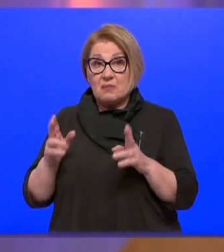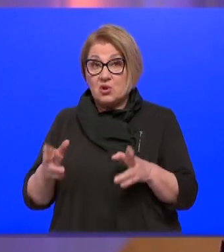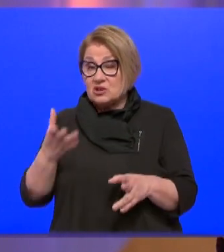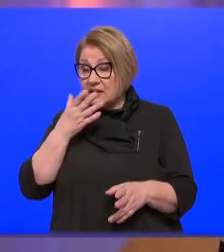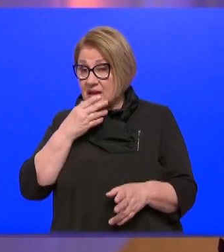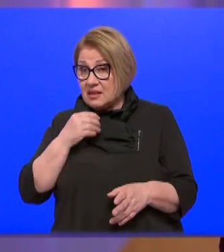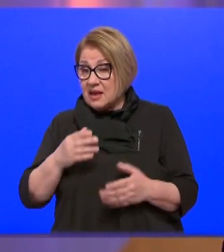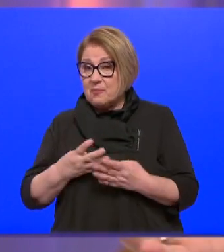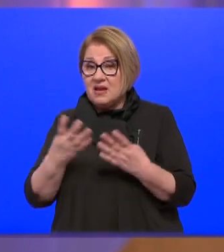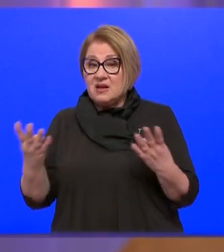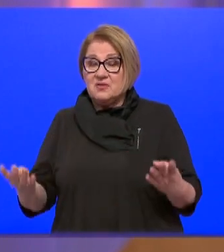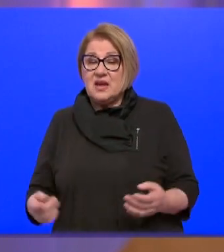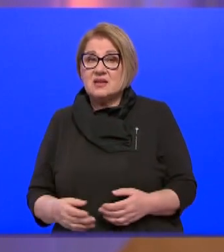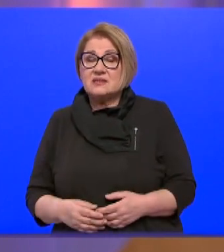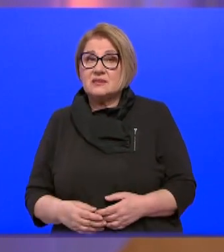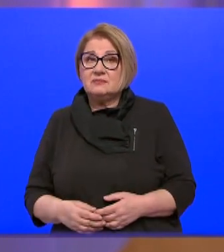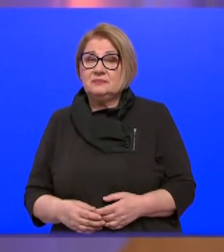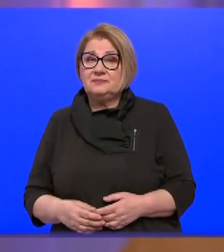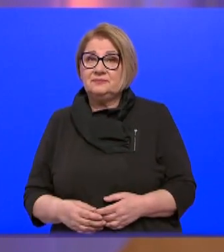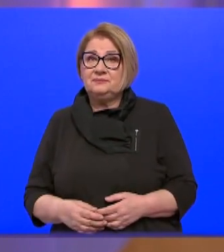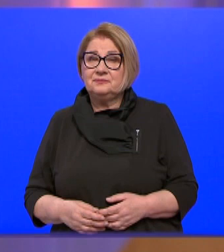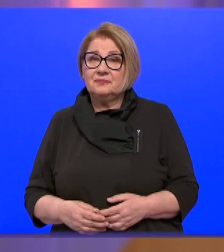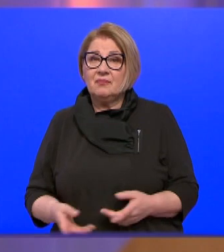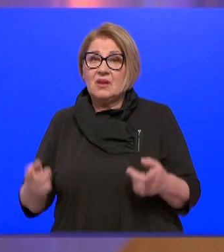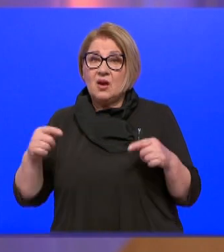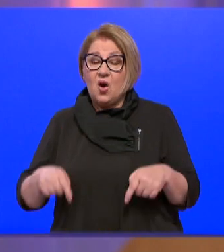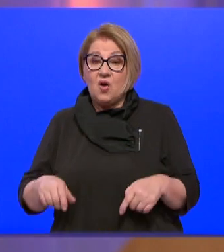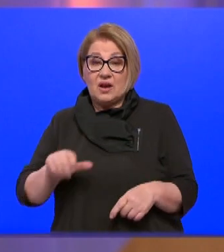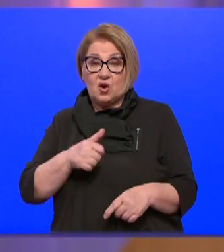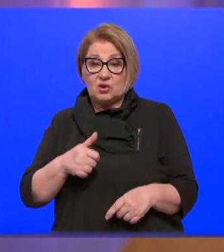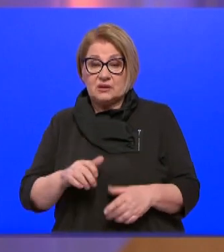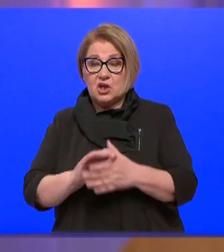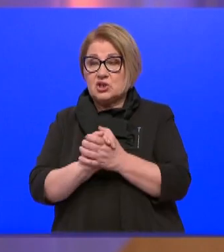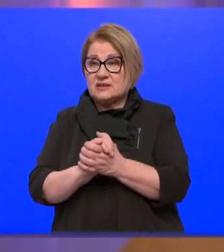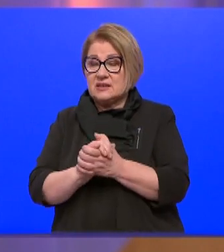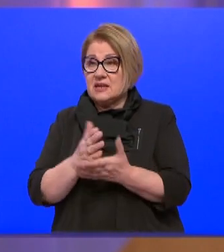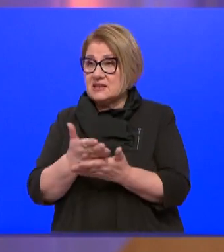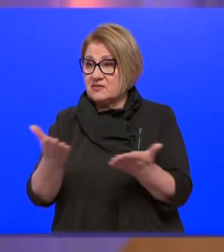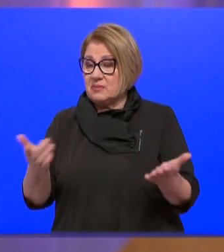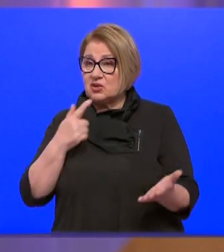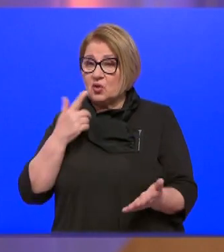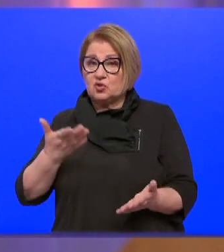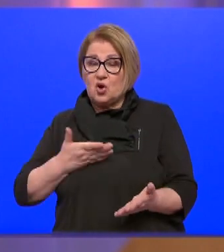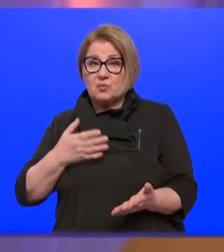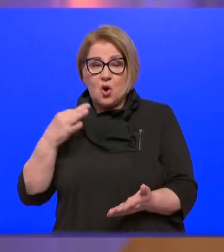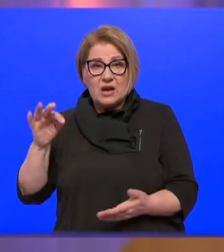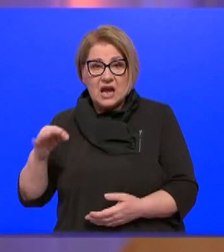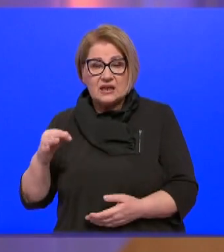kao da ste nagrađena. Tako da, ono, ove godine čestitam svim dobitnicama, jer je